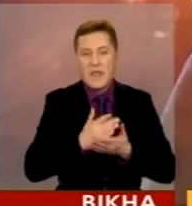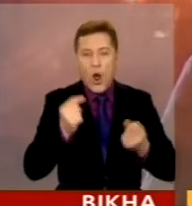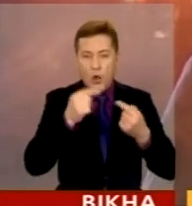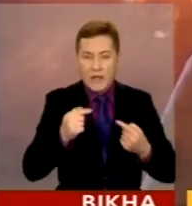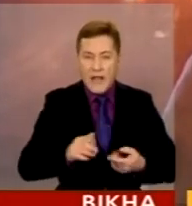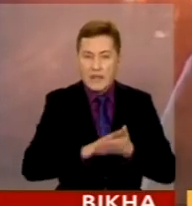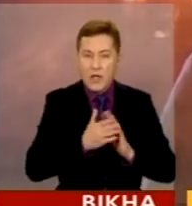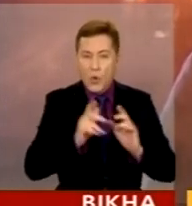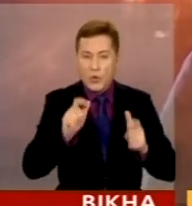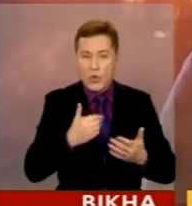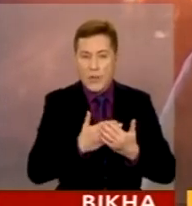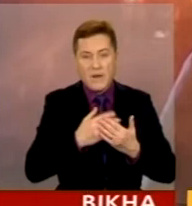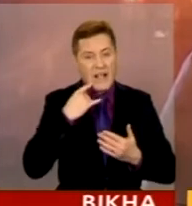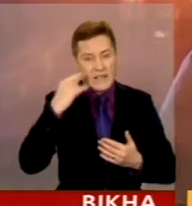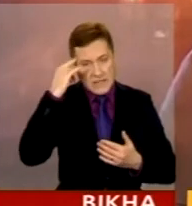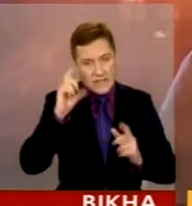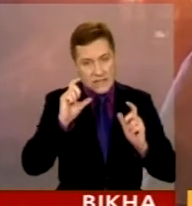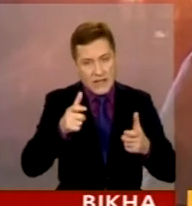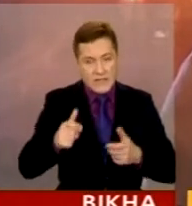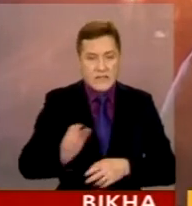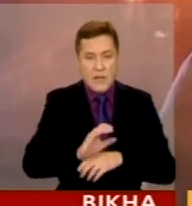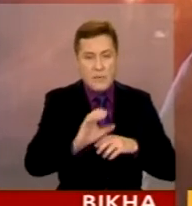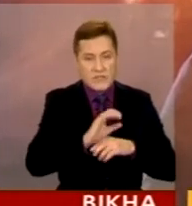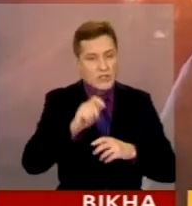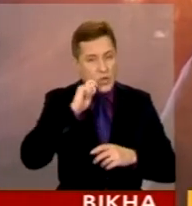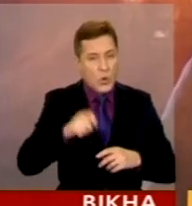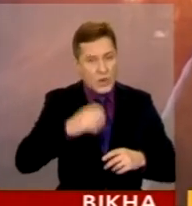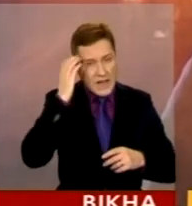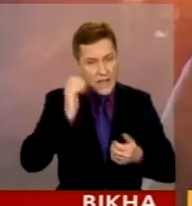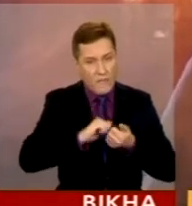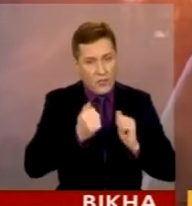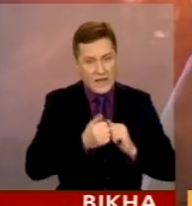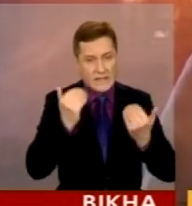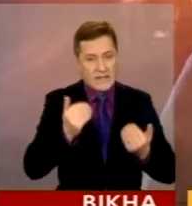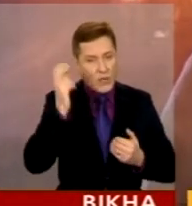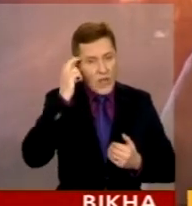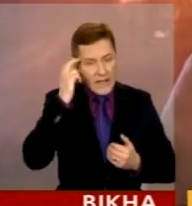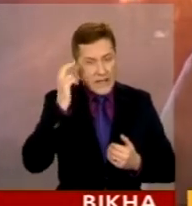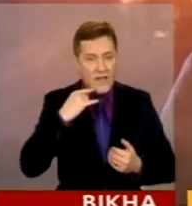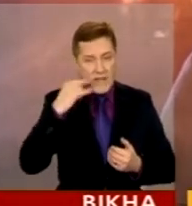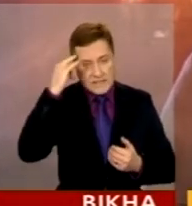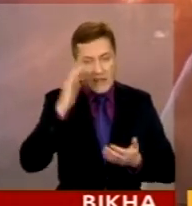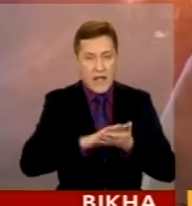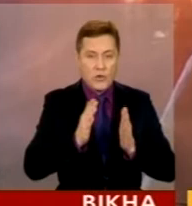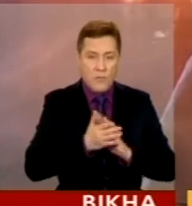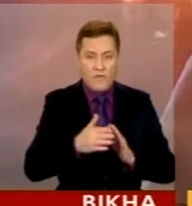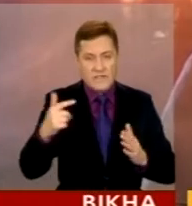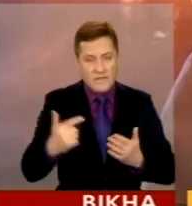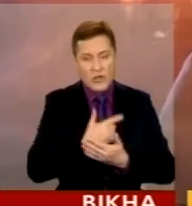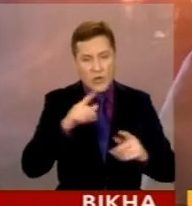Тут, наприклад, Казахстан зголосився постачати до України вугілля, і сьогодні ж Київ та Астана домовилися відновити